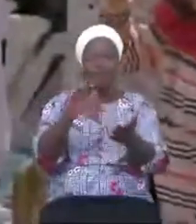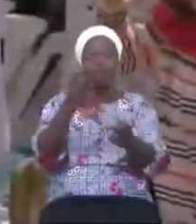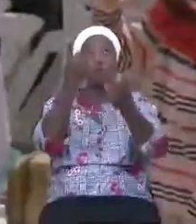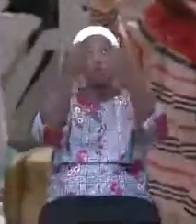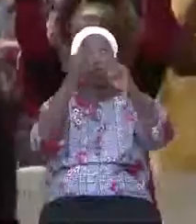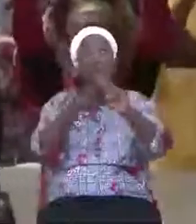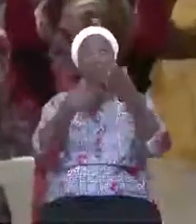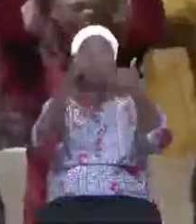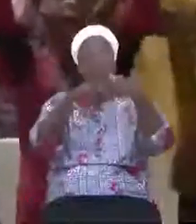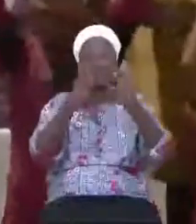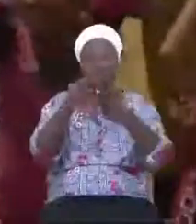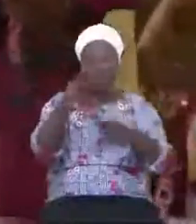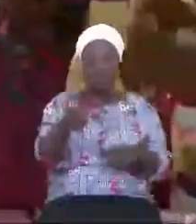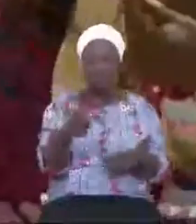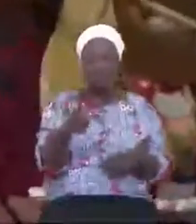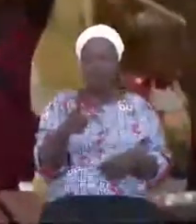du ciel pour toi.